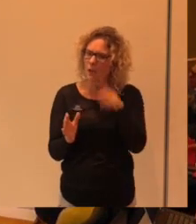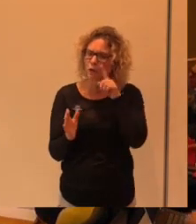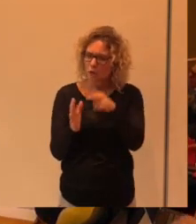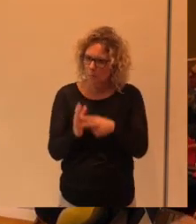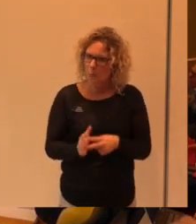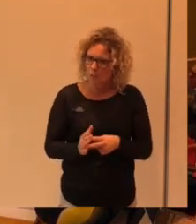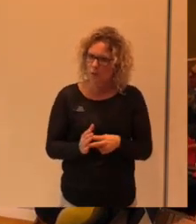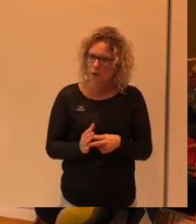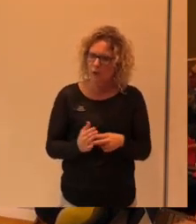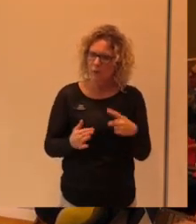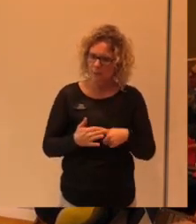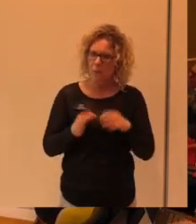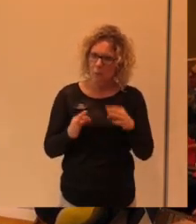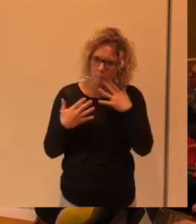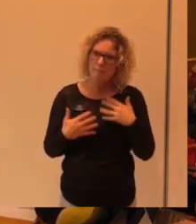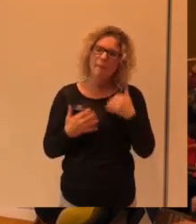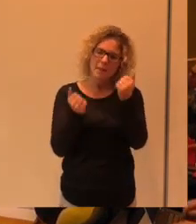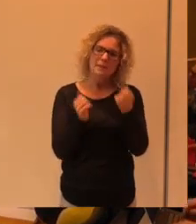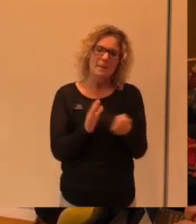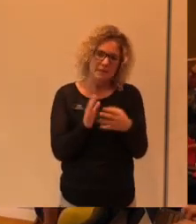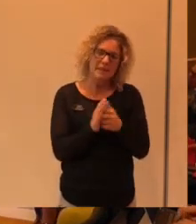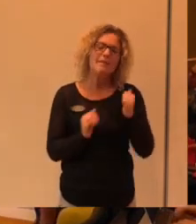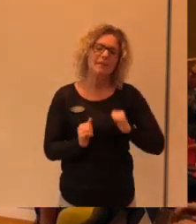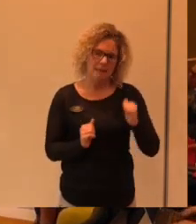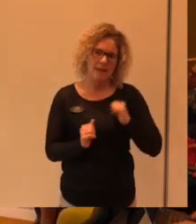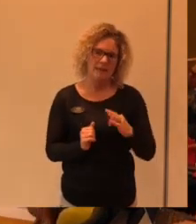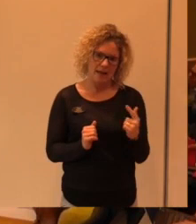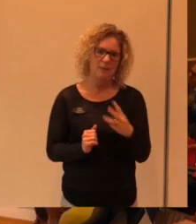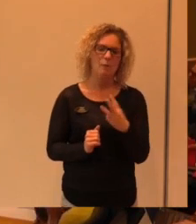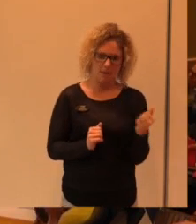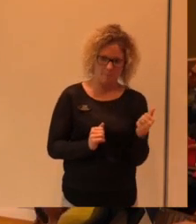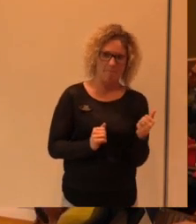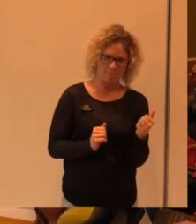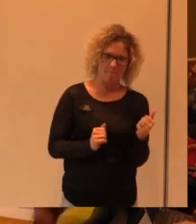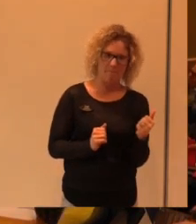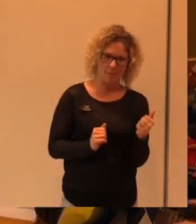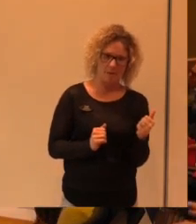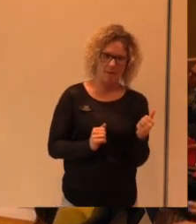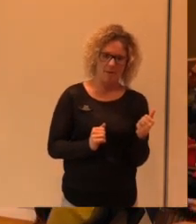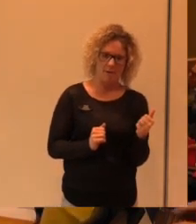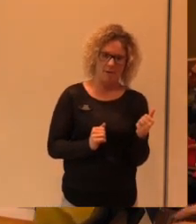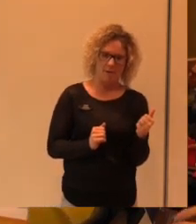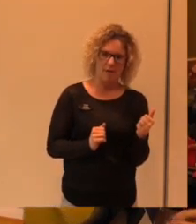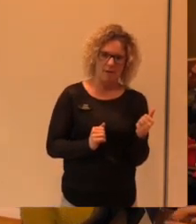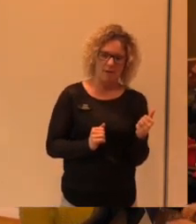synpunkter kring hur man bäst beskriver tillgänglighet på webben då, till